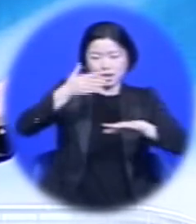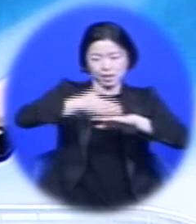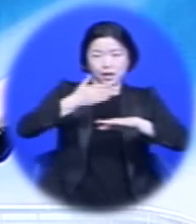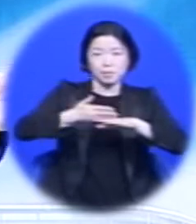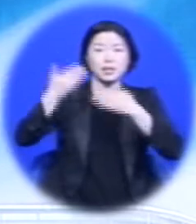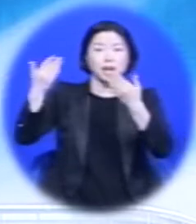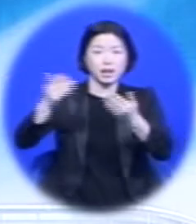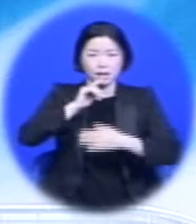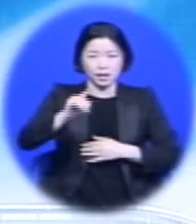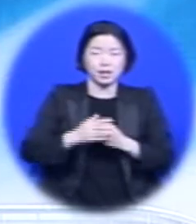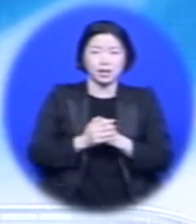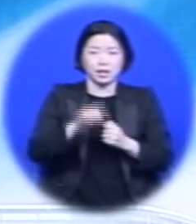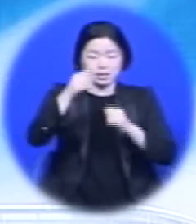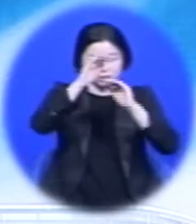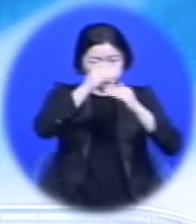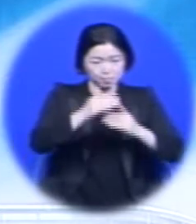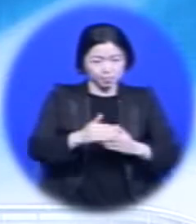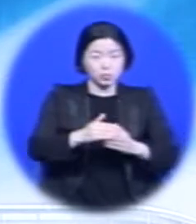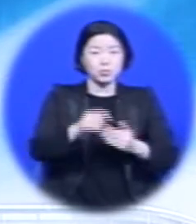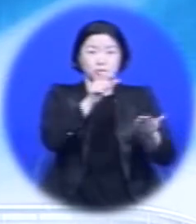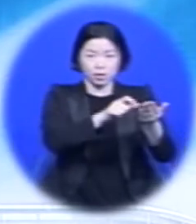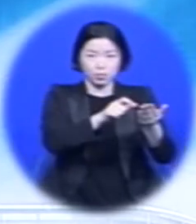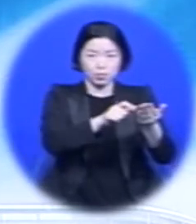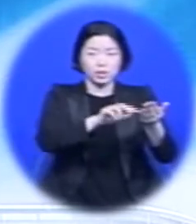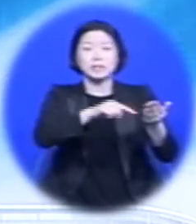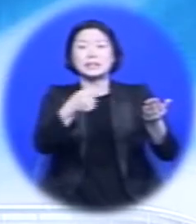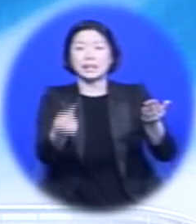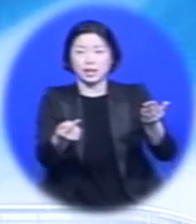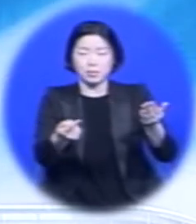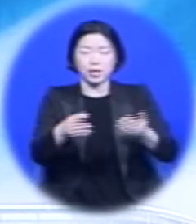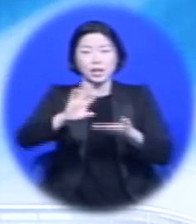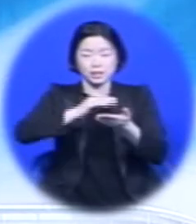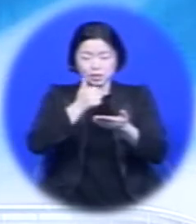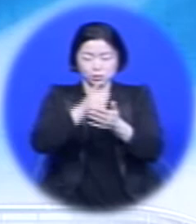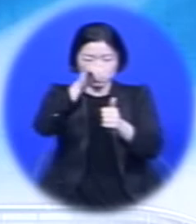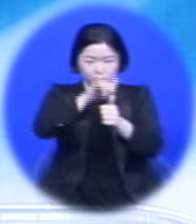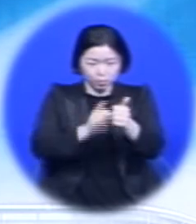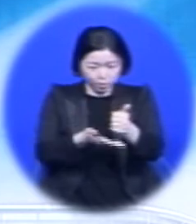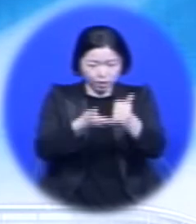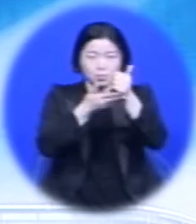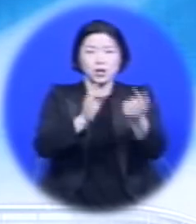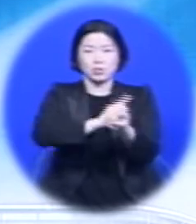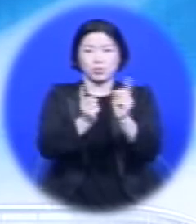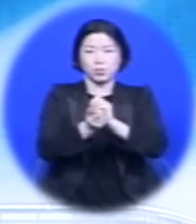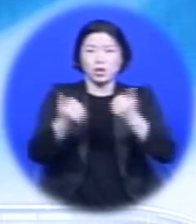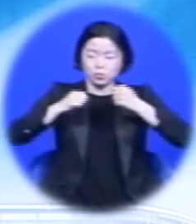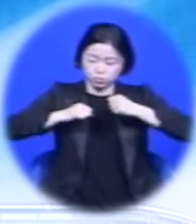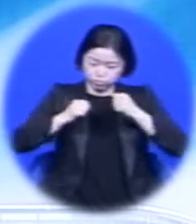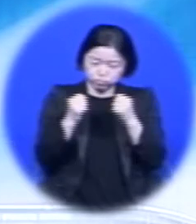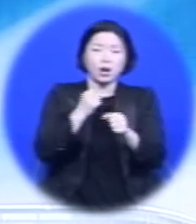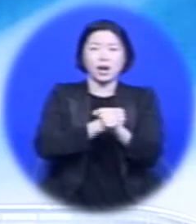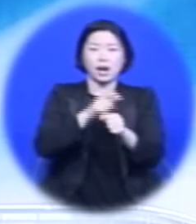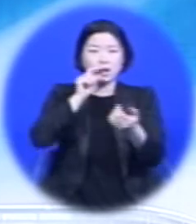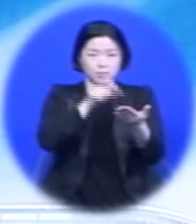감사하라. 그런 말씀을 쭉 하시고, 그리고 그리스도를 경외함으로 서로 순종하라 하시고,